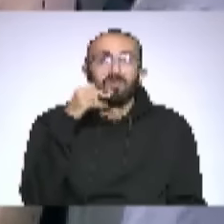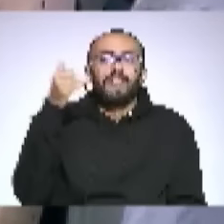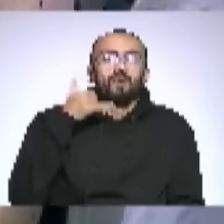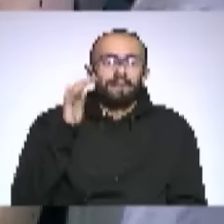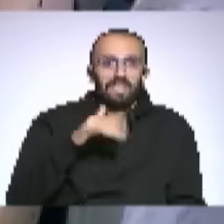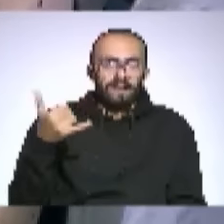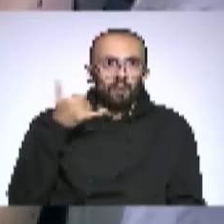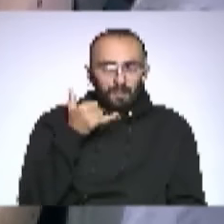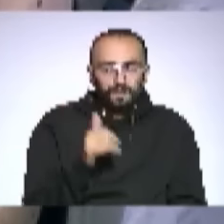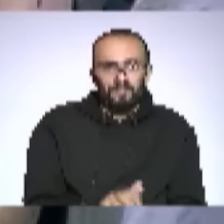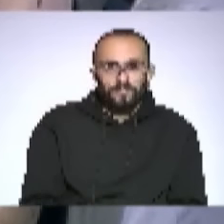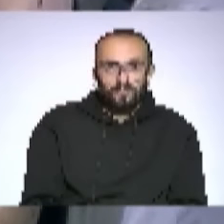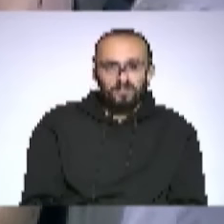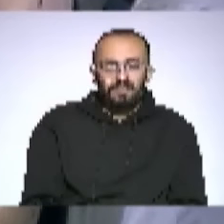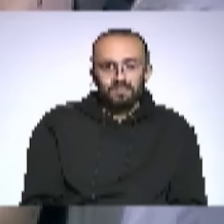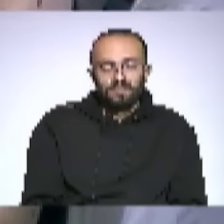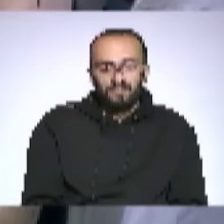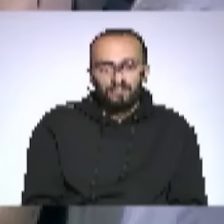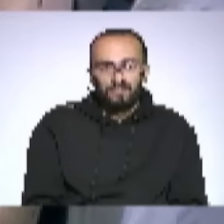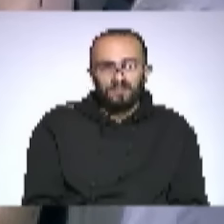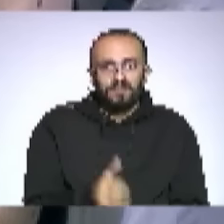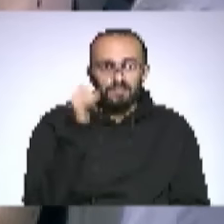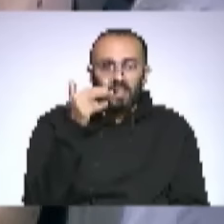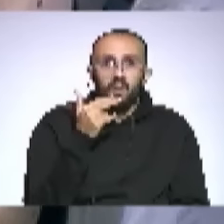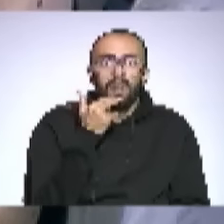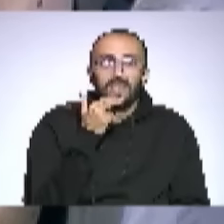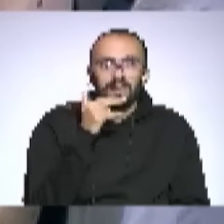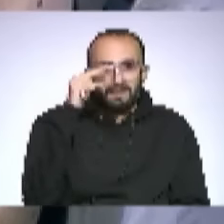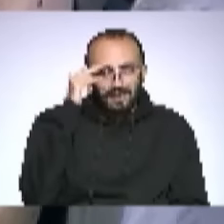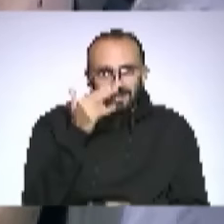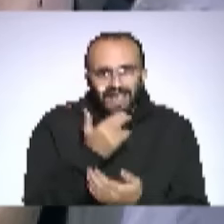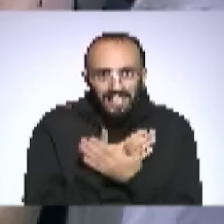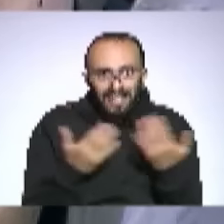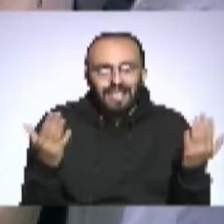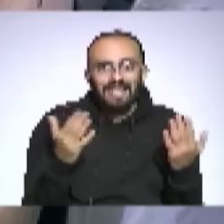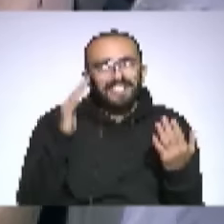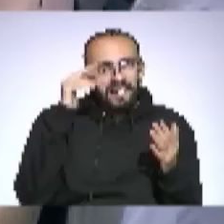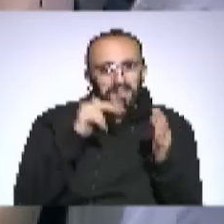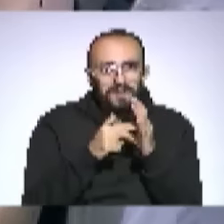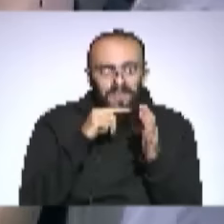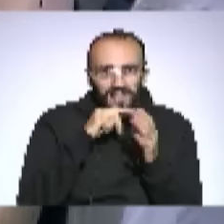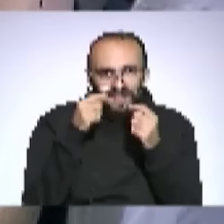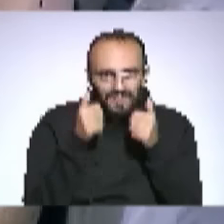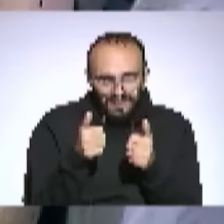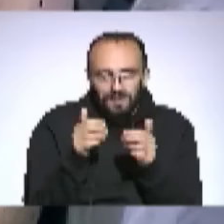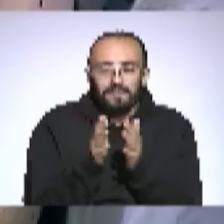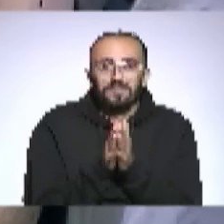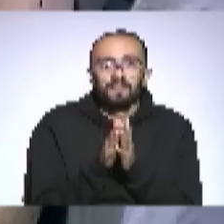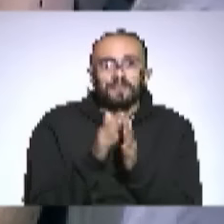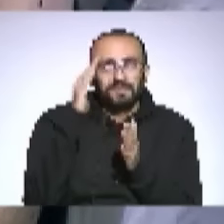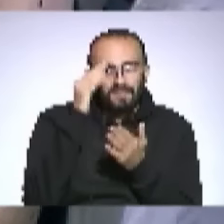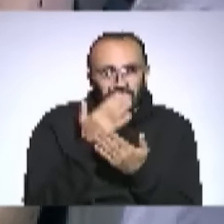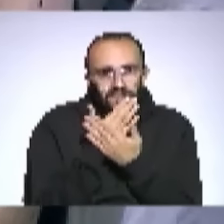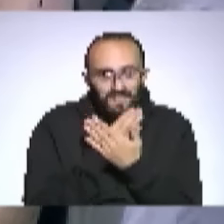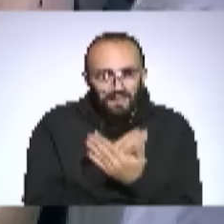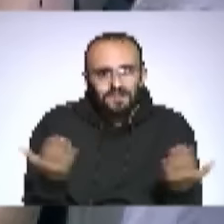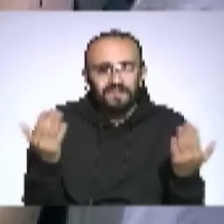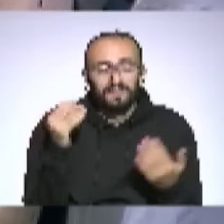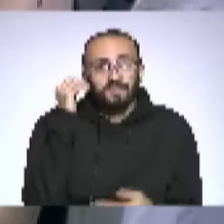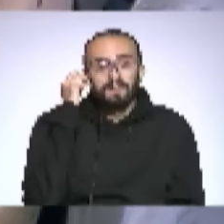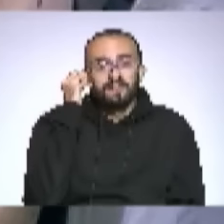الو مساء الخير مساء النور ازيك يا استاذه ننسي اهلا وسهلا تحياتي لحضرتك